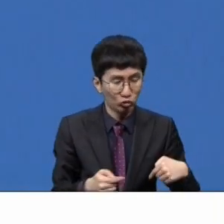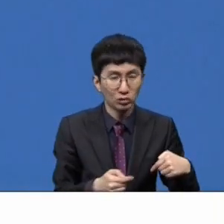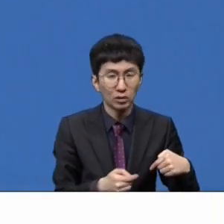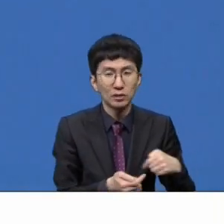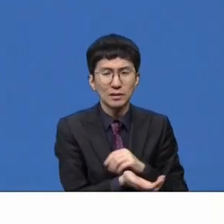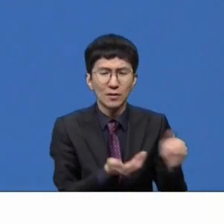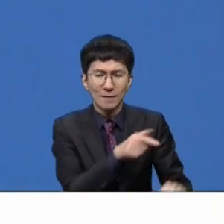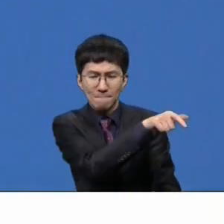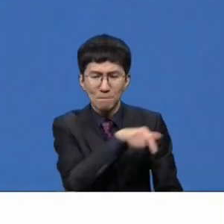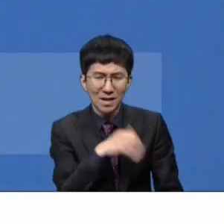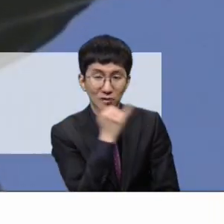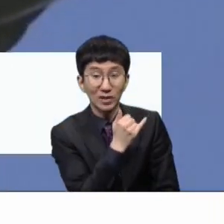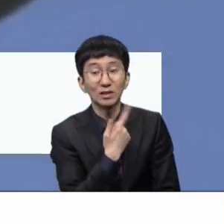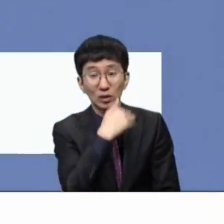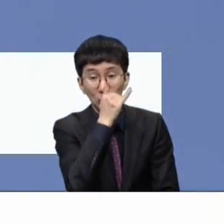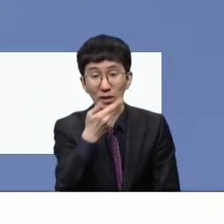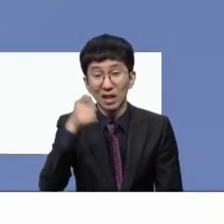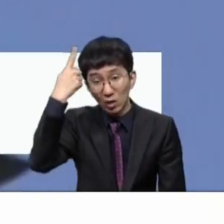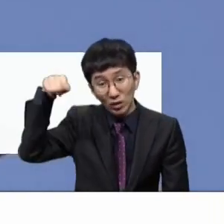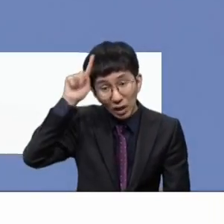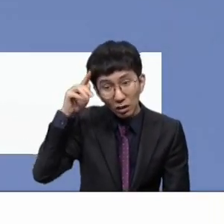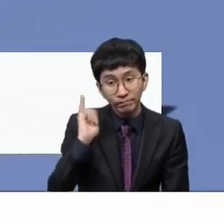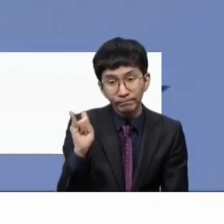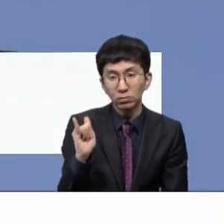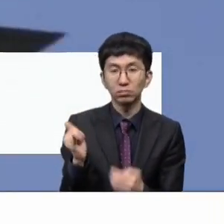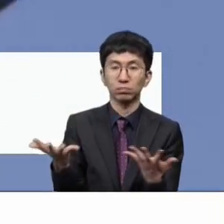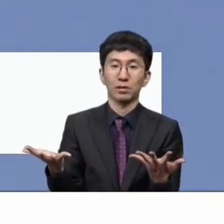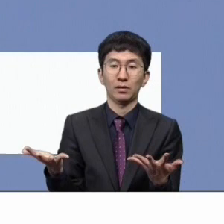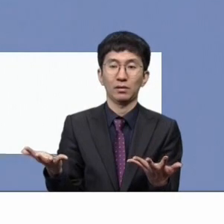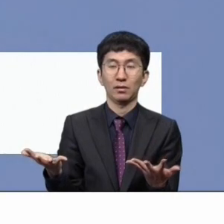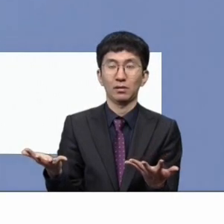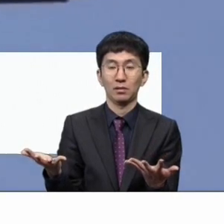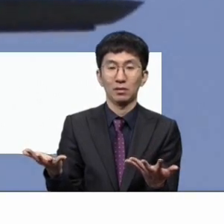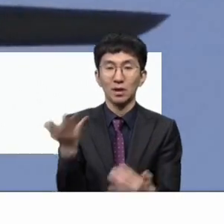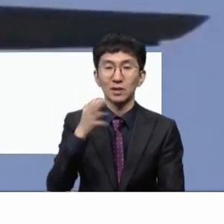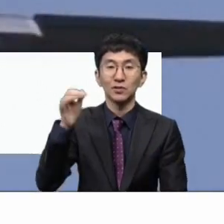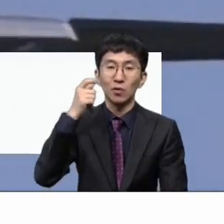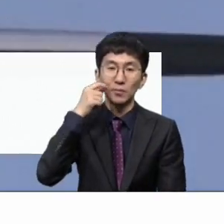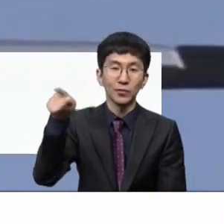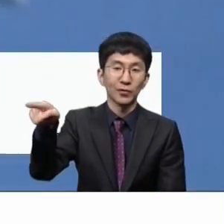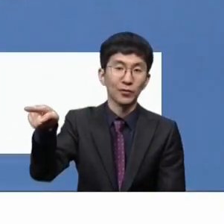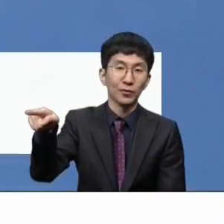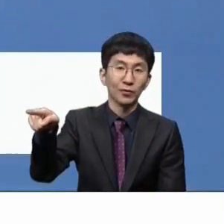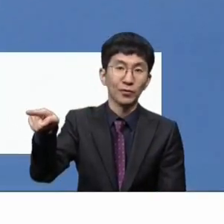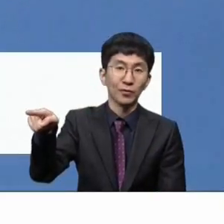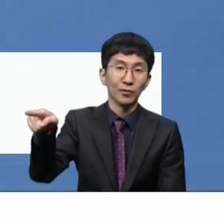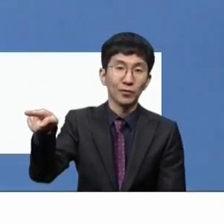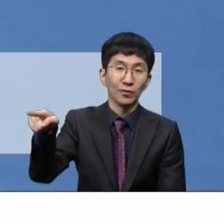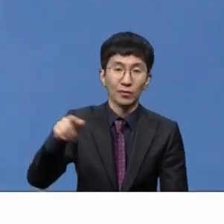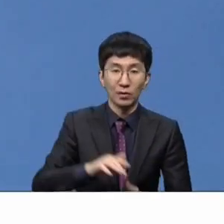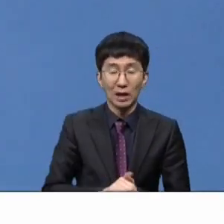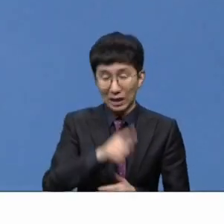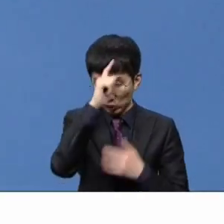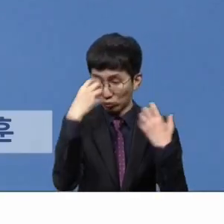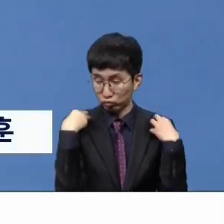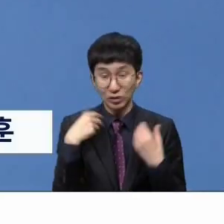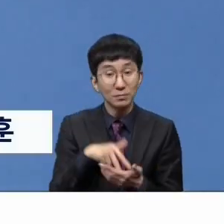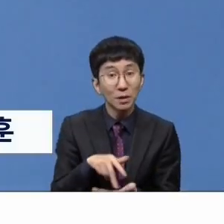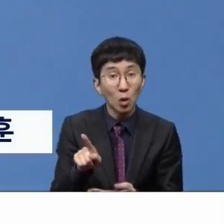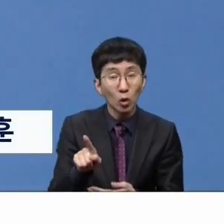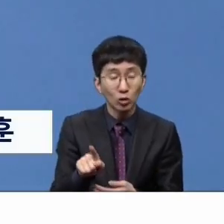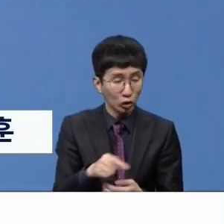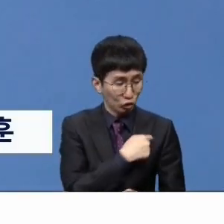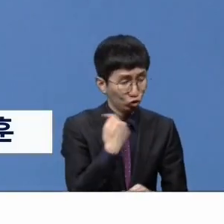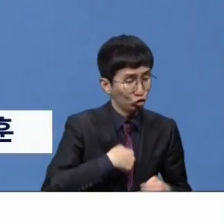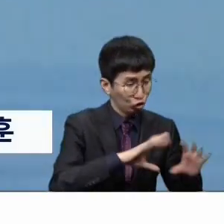양국 직통망이라도 있지만 러시아는 아예 방공식별구역을 인정하지 않고 있습니다. 정부는 중국과 러시아의